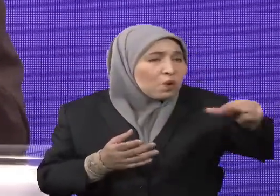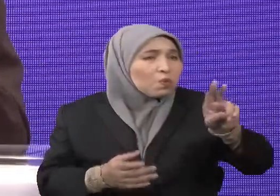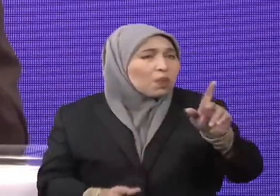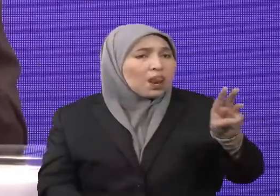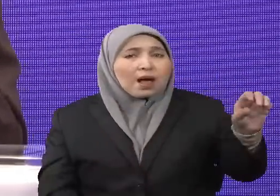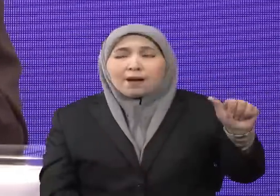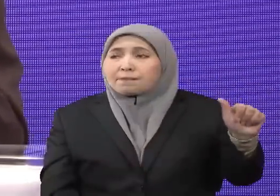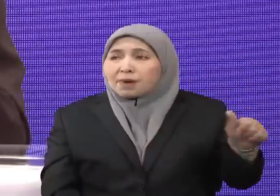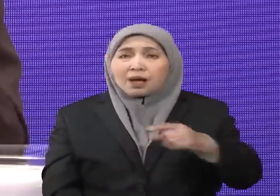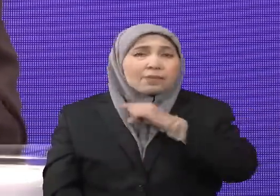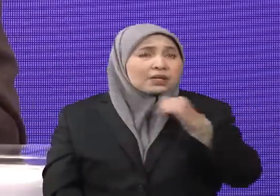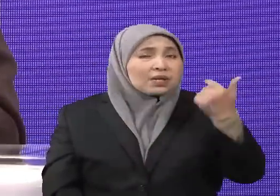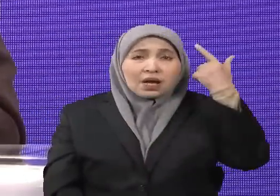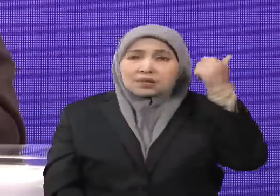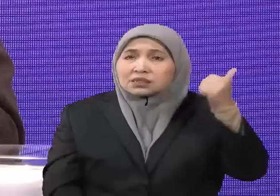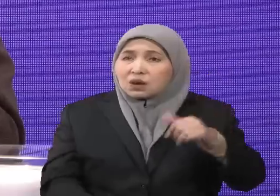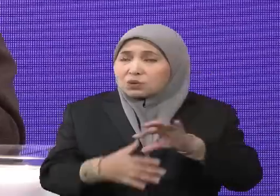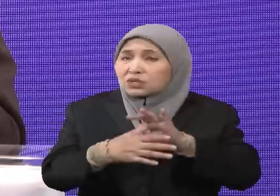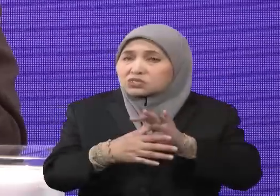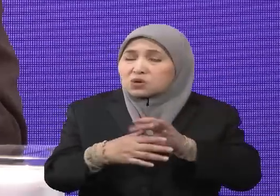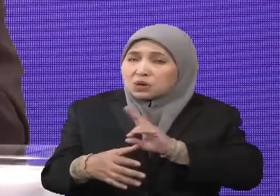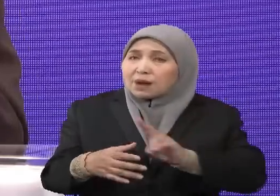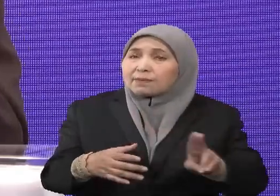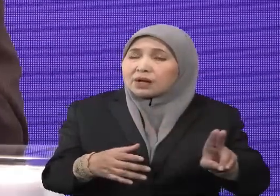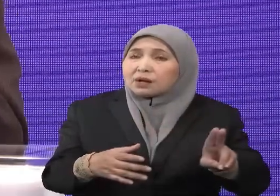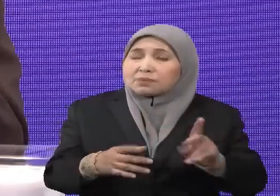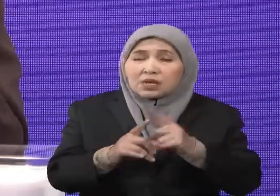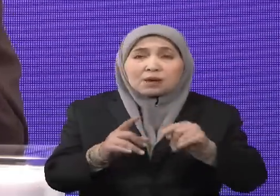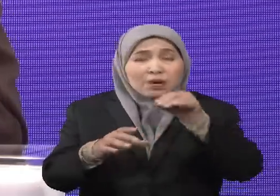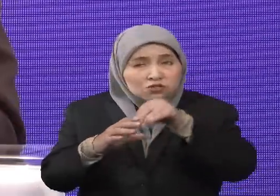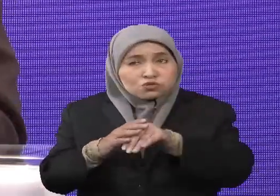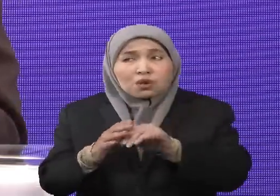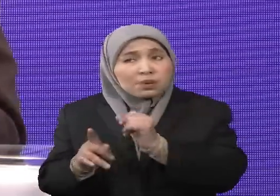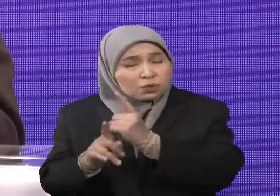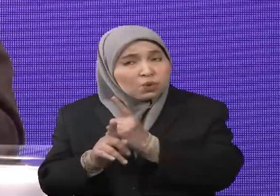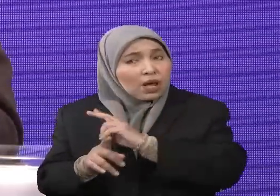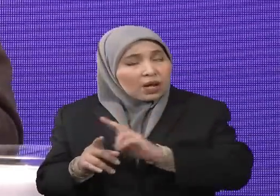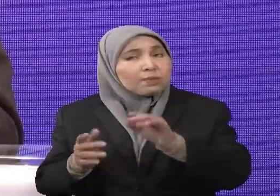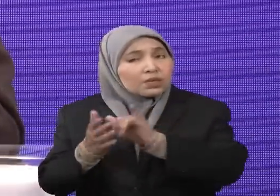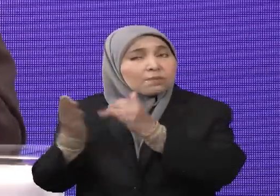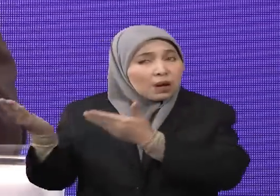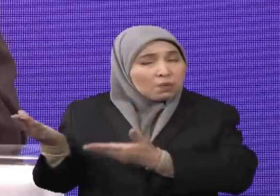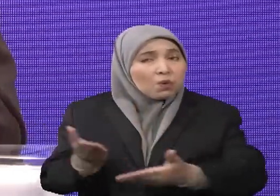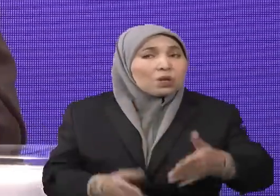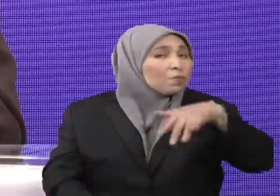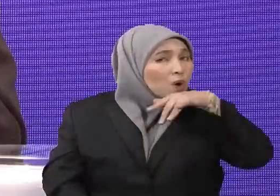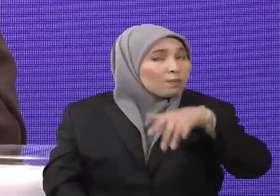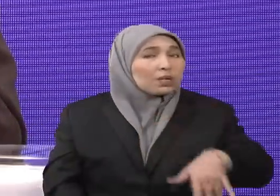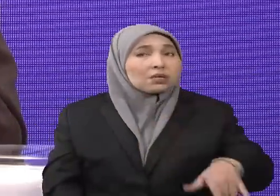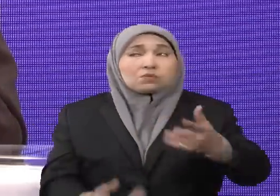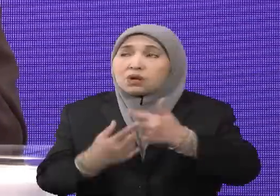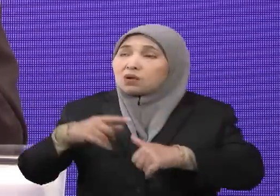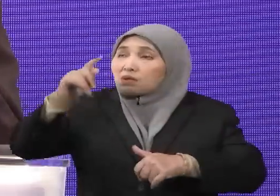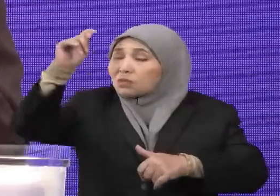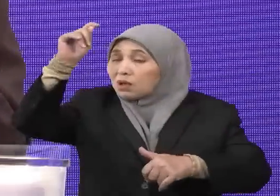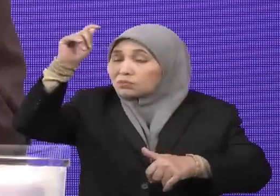Yahudi yang berilmu ya tahu Persib Bandung agama dan sebagainya Bina masuk kalau betul agama Ini dibawa oleh Muhammad betul kepada Tuhan sudah